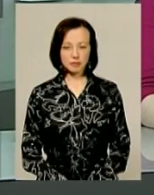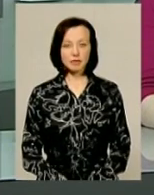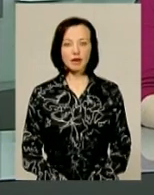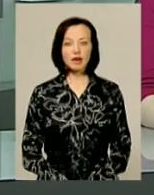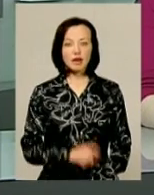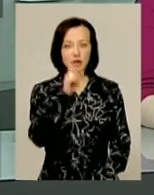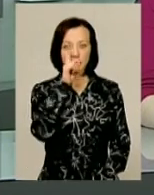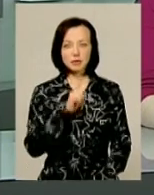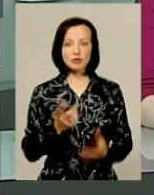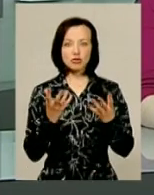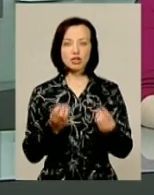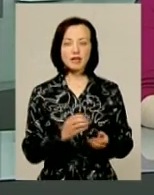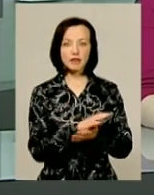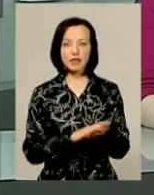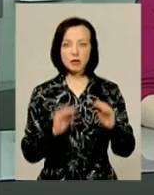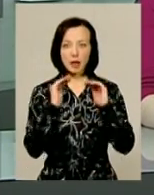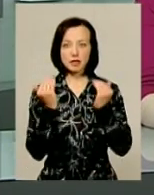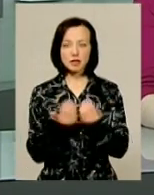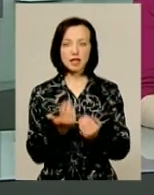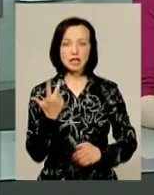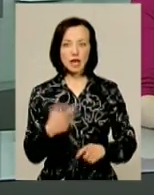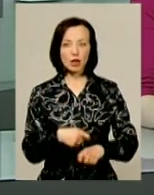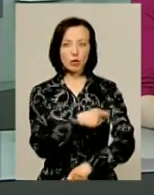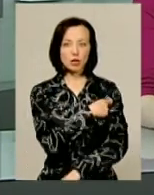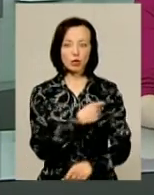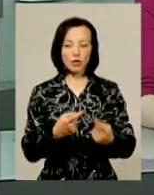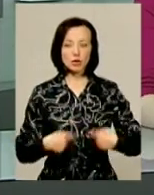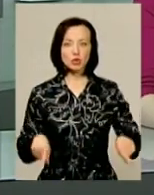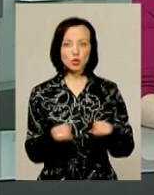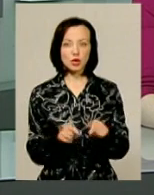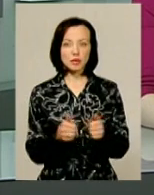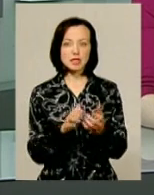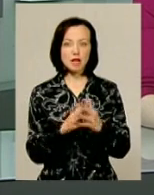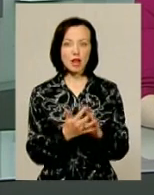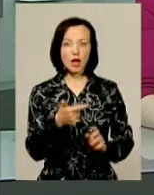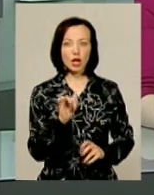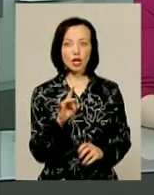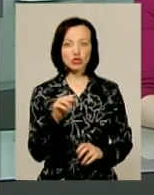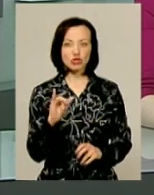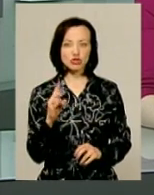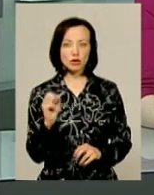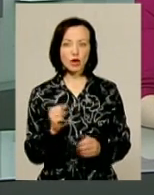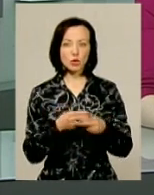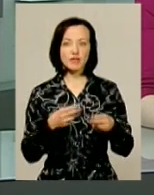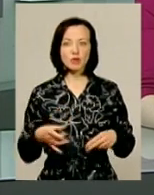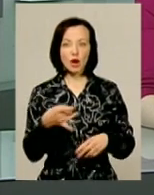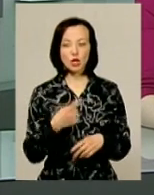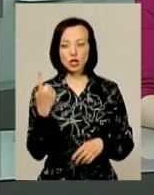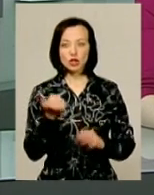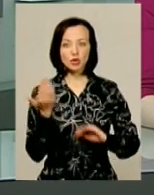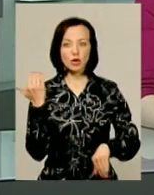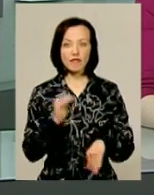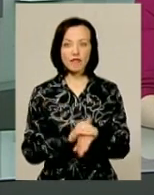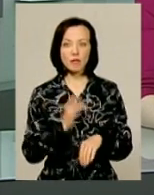Місяць ще триватиме карантин у 3-кілометровій зоні навколо села Гірчична Дунаєвецького району. Нагадаю, тиждень тому тут